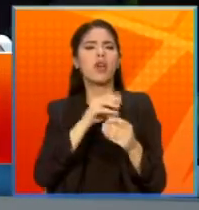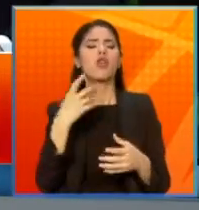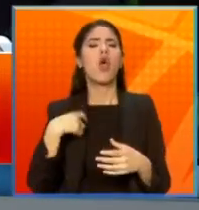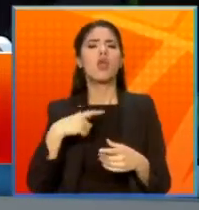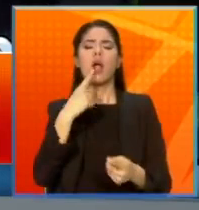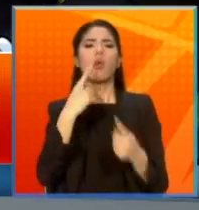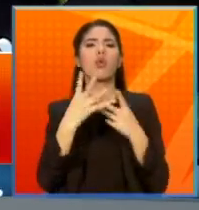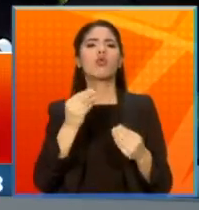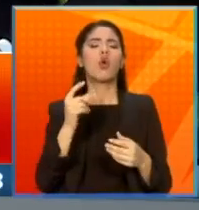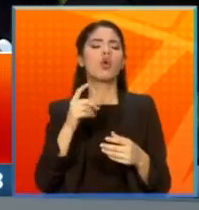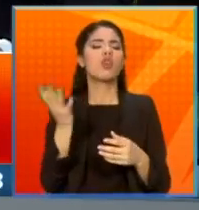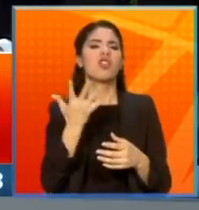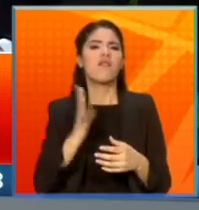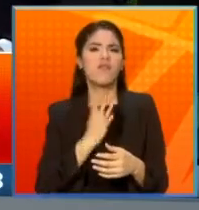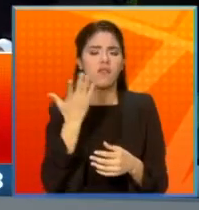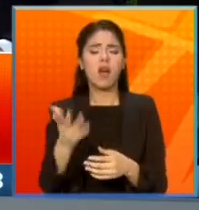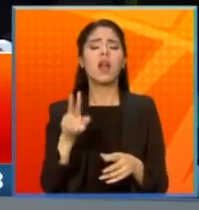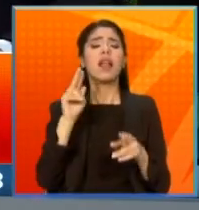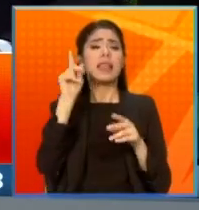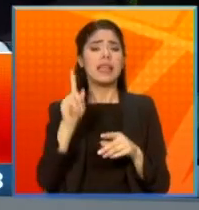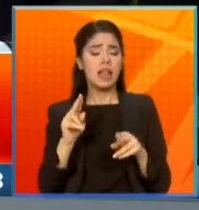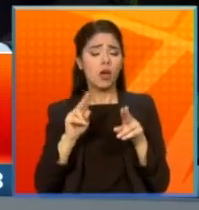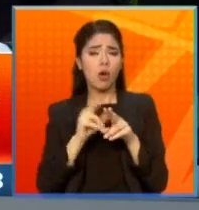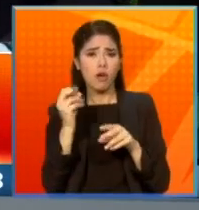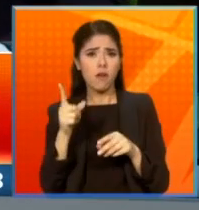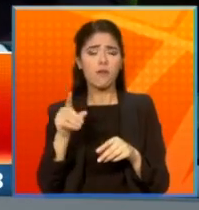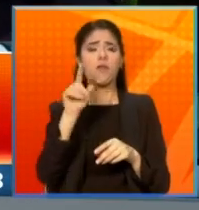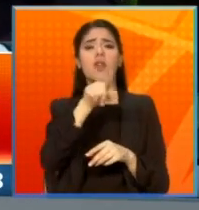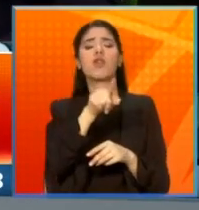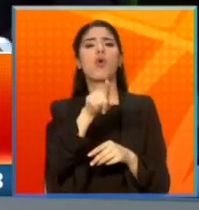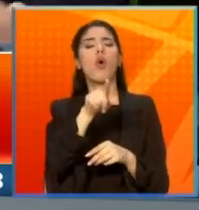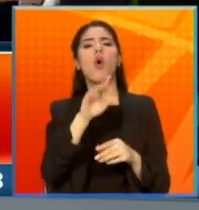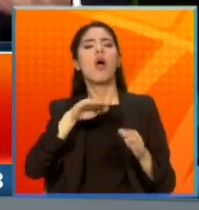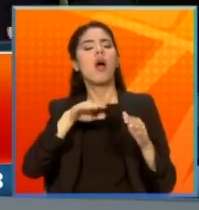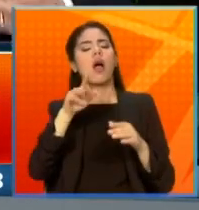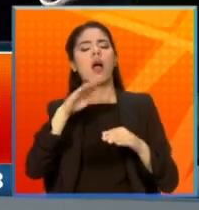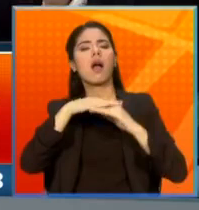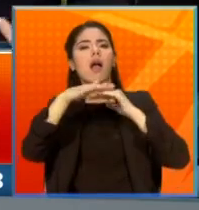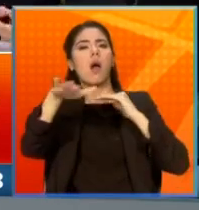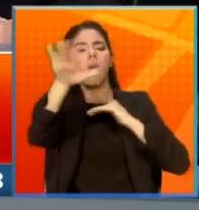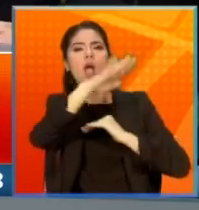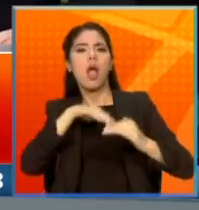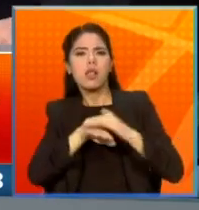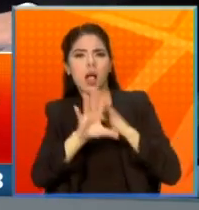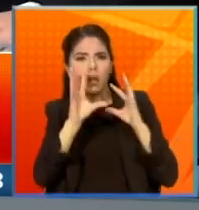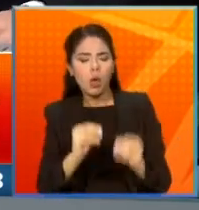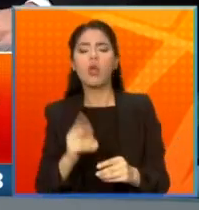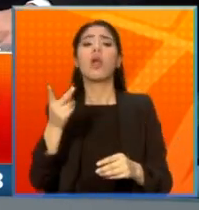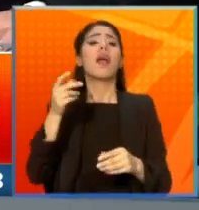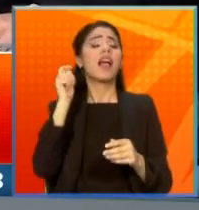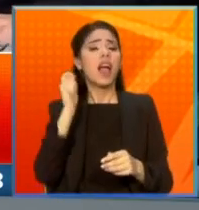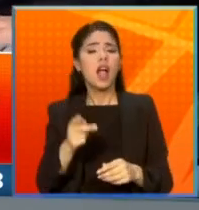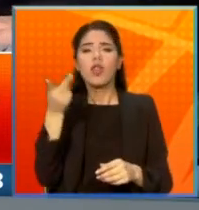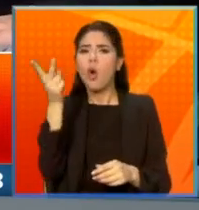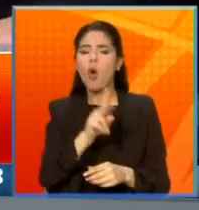tartışılan. İlk virüs vakalarının günlerce hatta haftalarca kamuoyundan saklandığı, dahası gerçek ölüm rakamlarının da